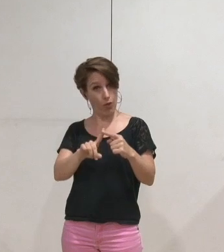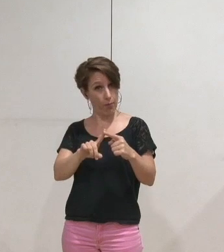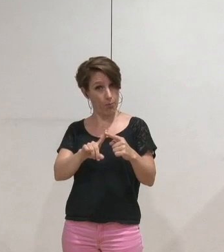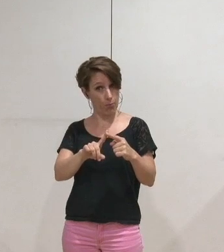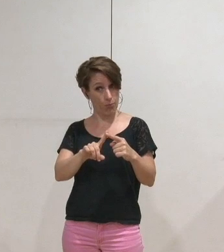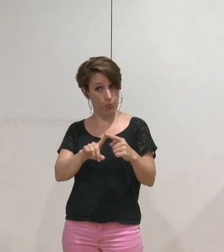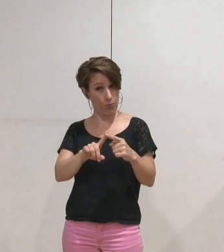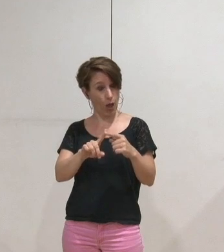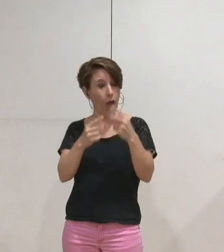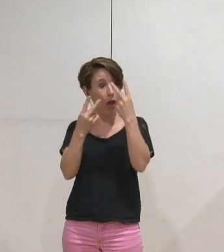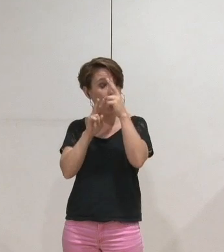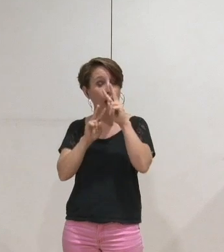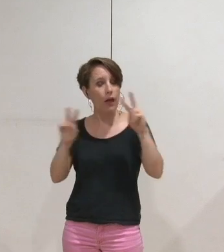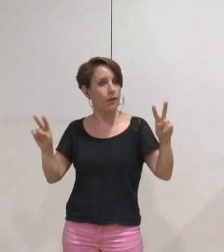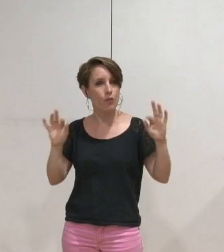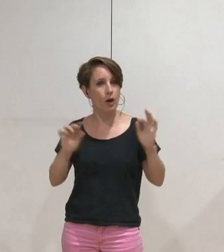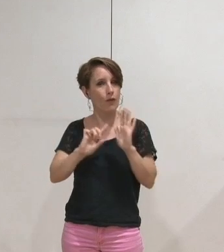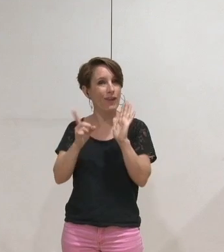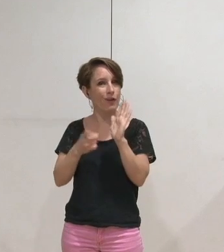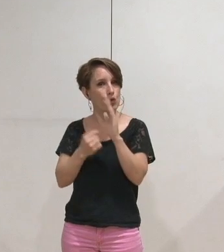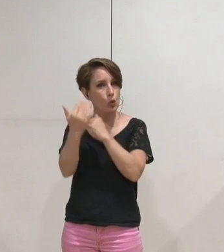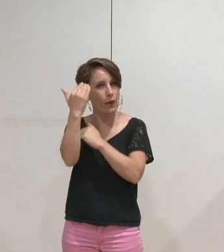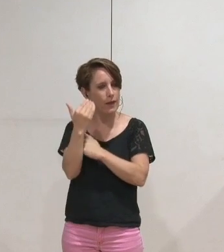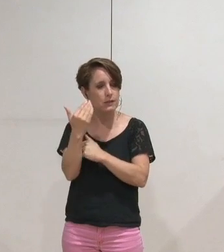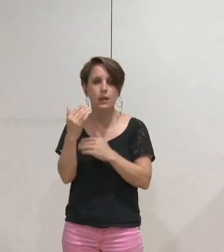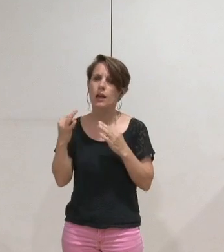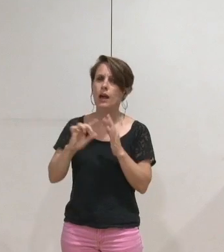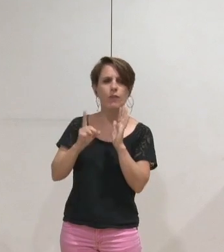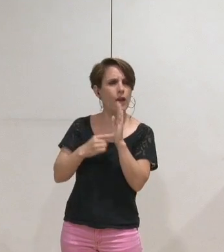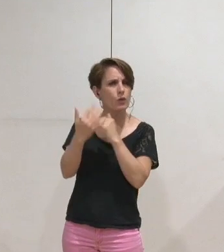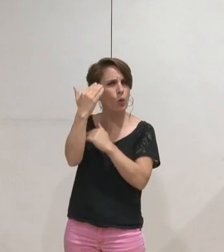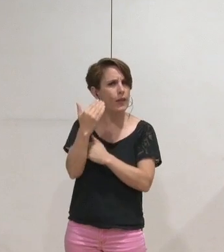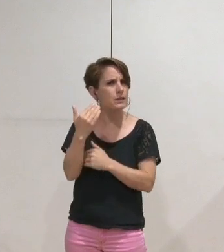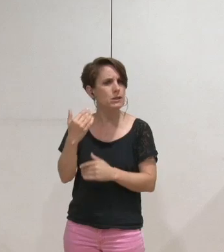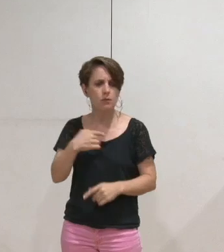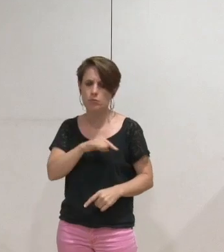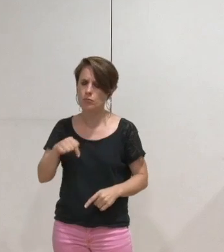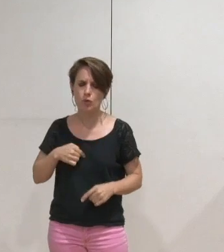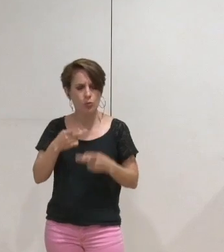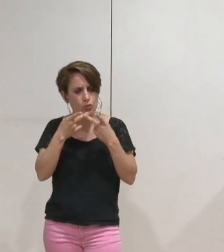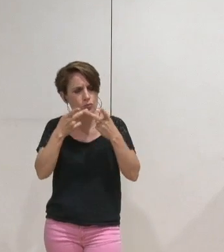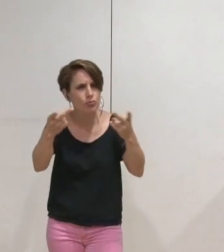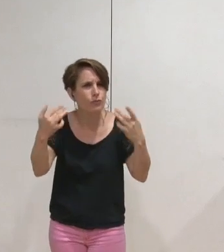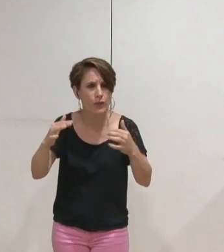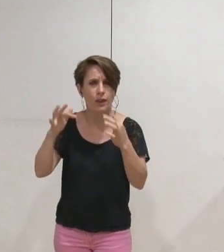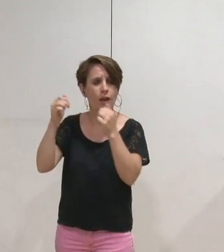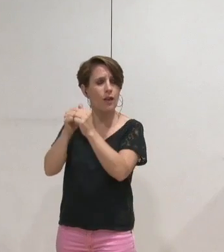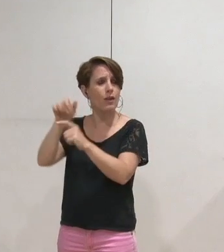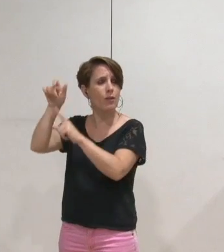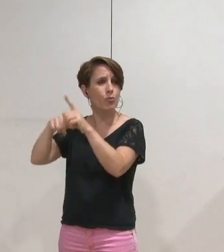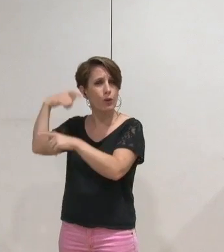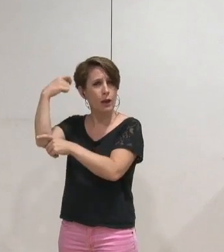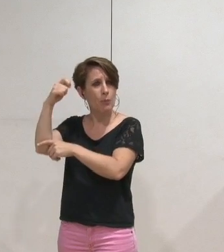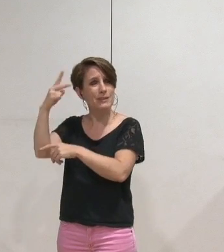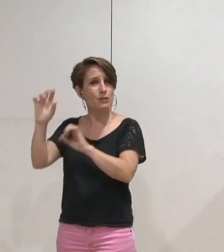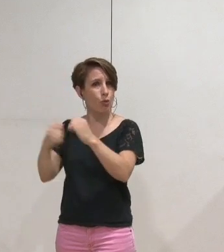avec le droit d'asile sur le droit d'asile nous étions exprimés fortement avec le président de la métropole pour